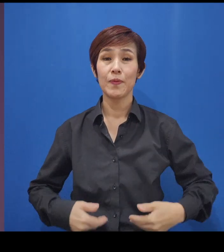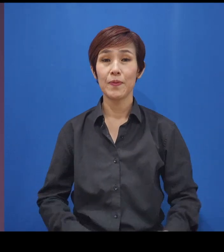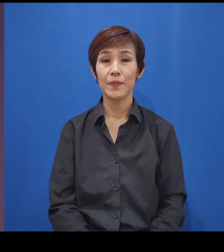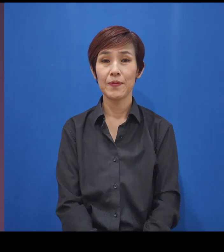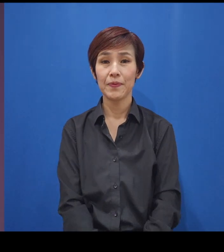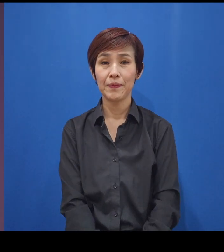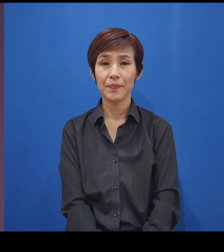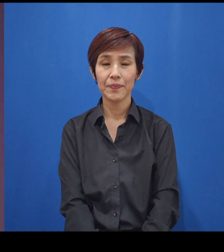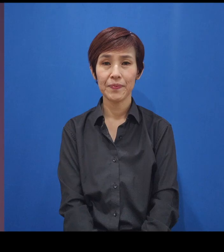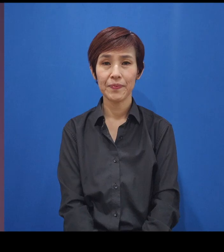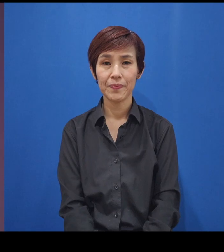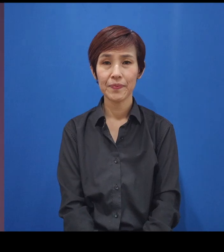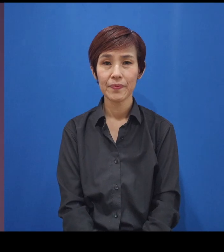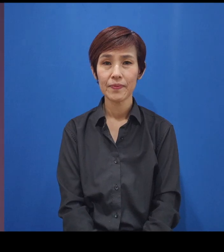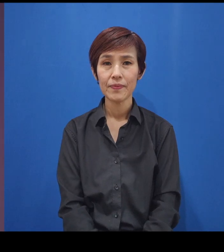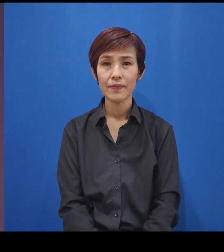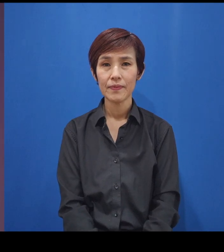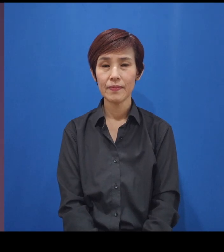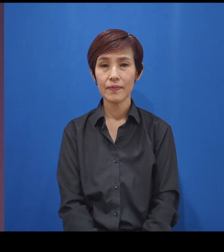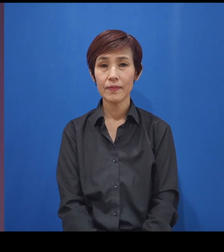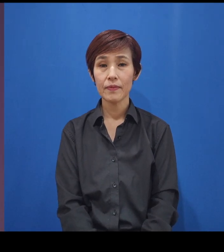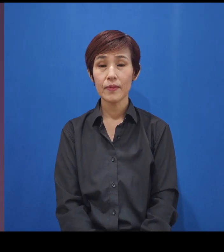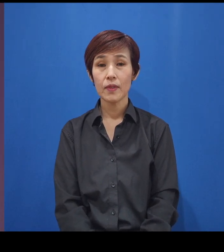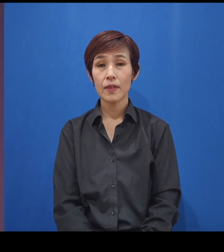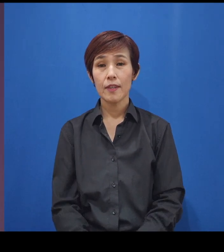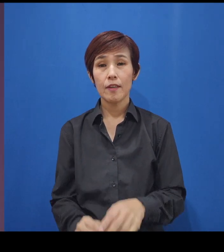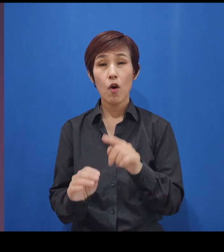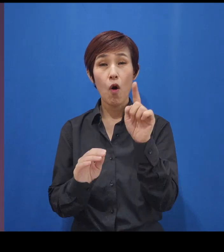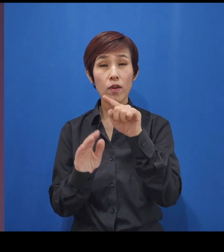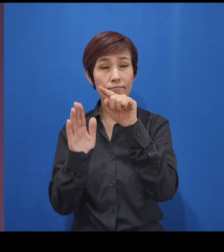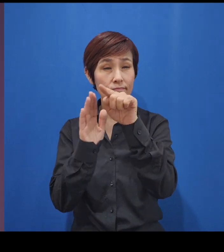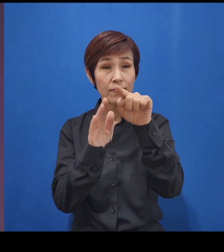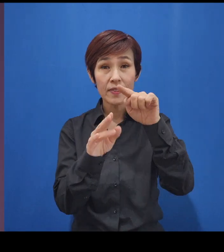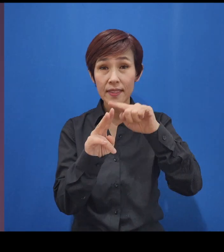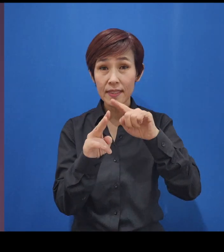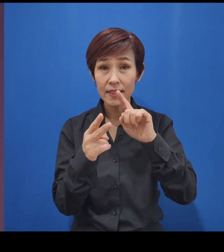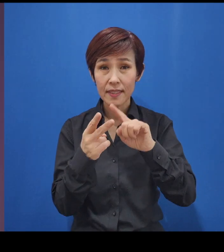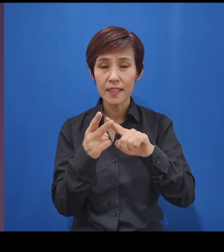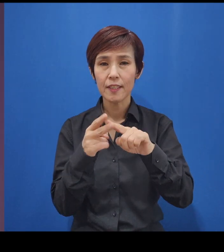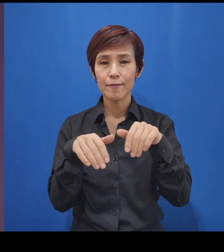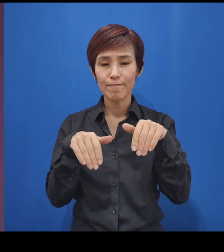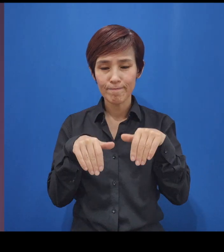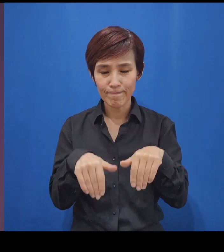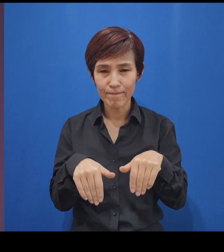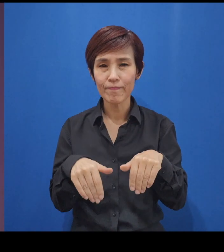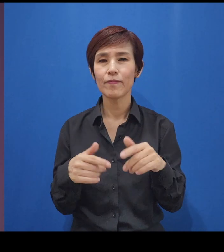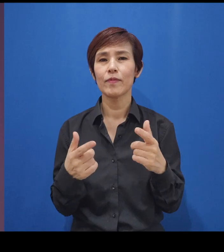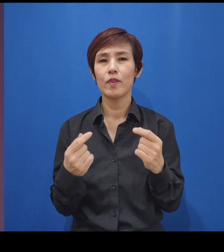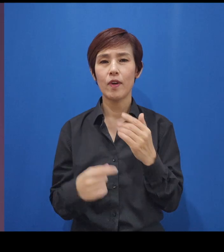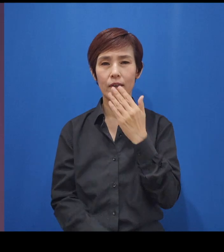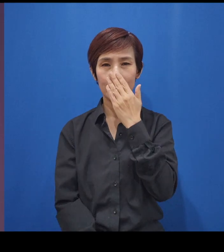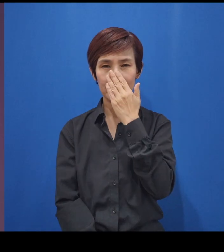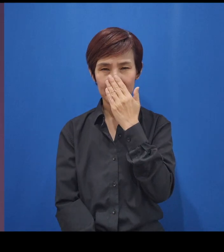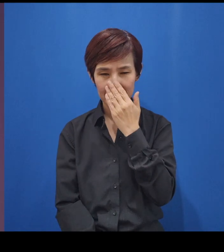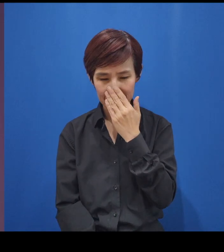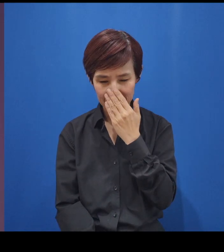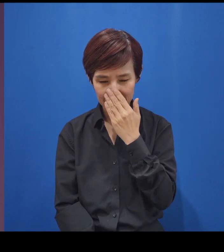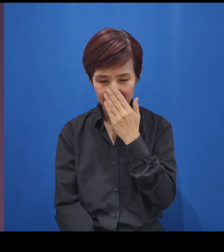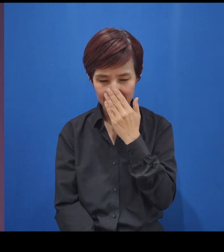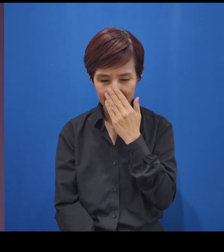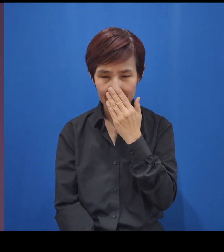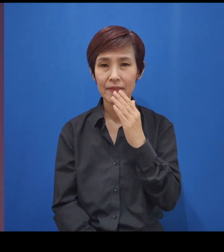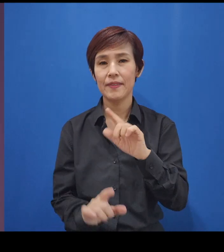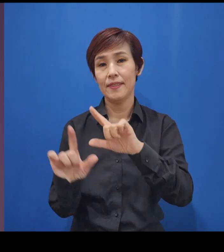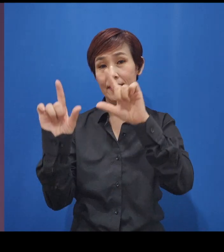할 줄로 믿습니다. 그래서 우리는 어디에 가든지 종된 자세를 가지고, 가장 낮은 자세를